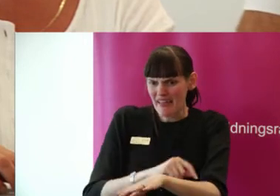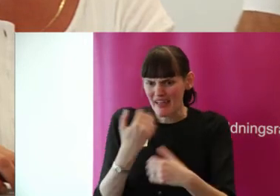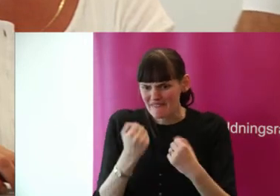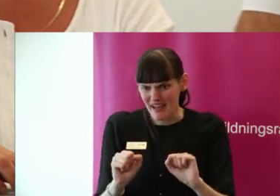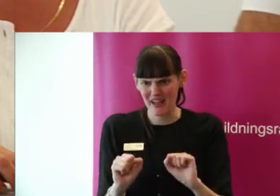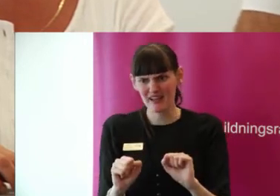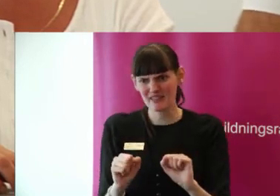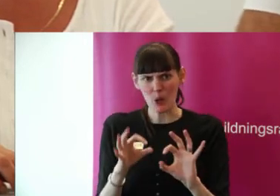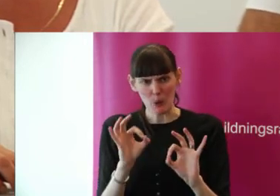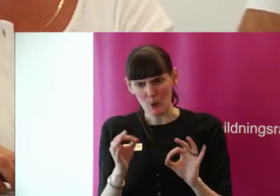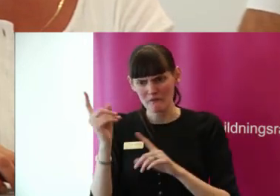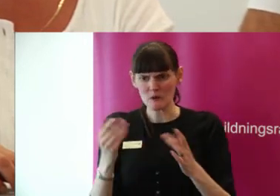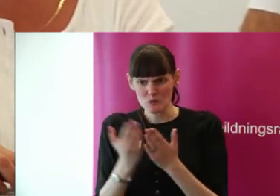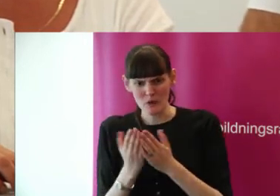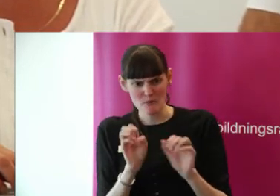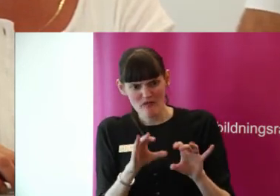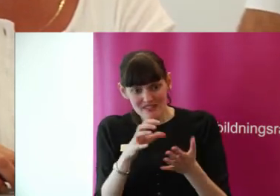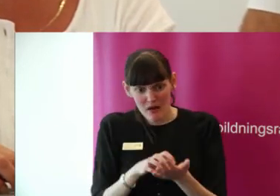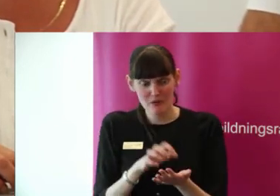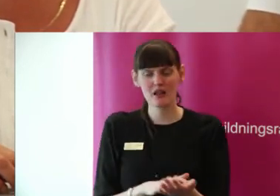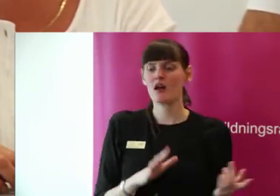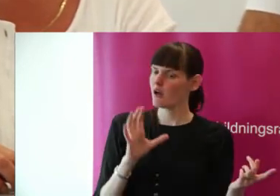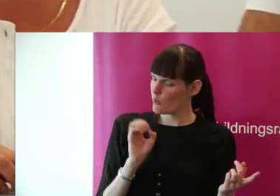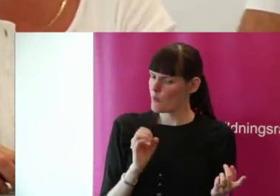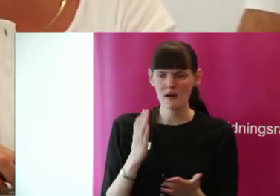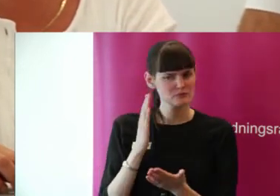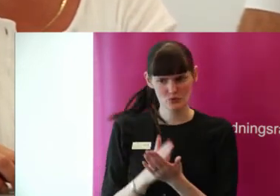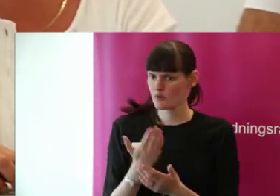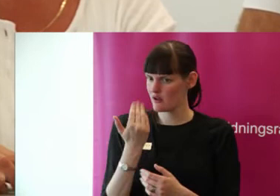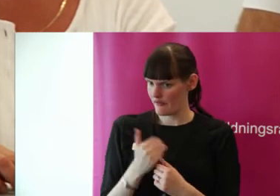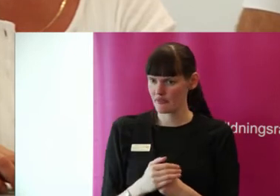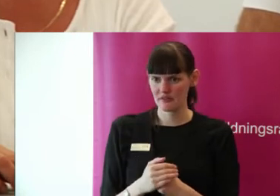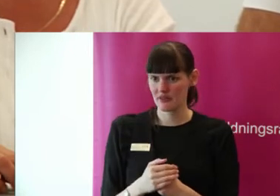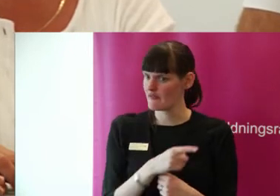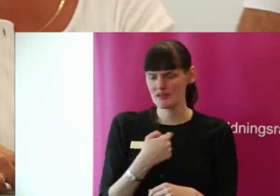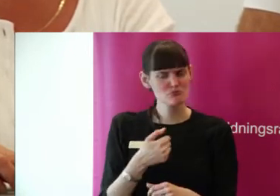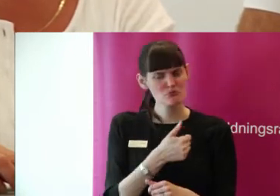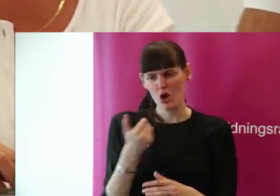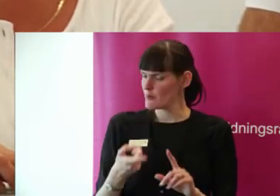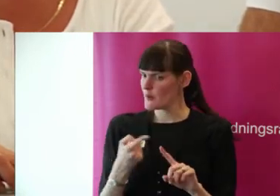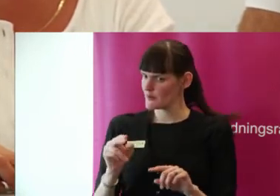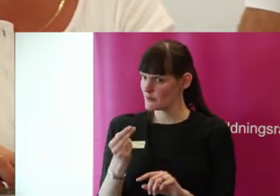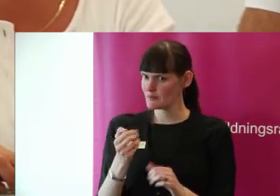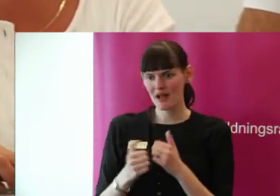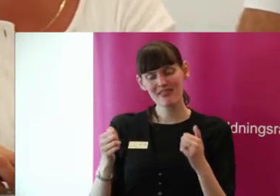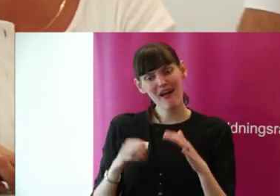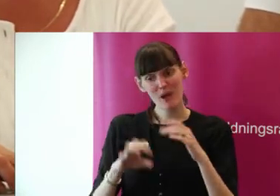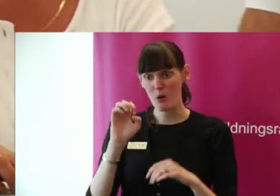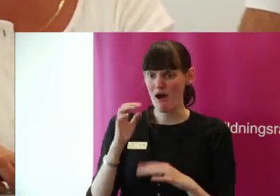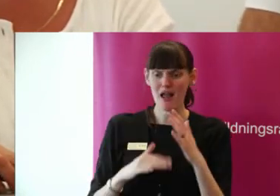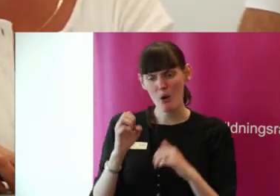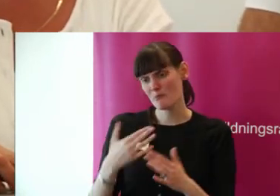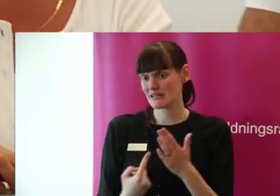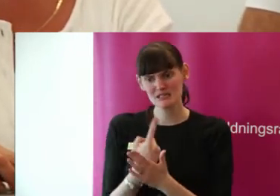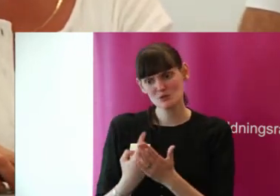inflytandet från folkhögskolorna i samhället? Absolut. Och då kan man säga att vi har bara börjat på det, men alltså det är ju resursfrågor det också. Jag får